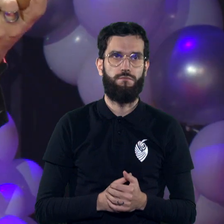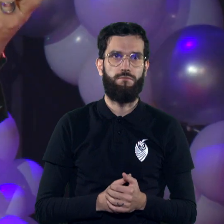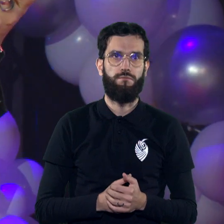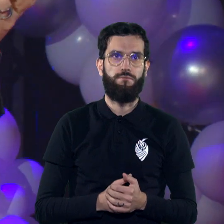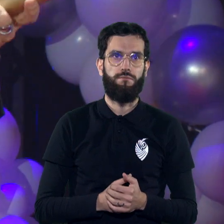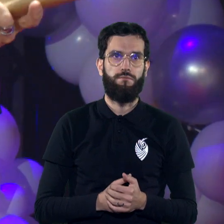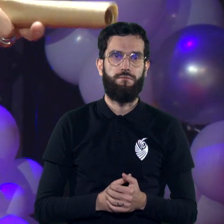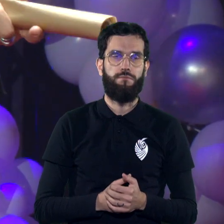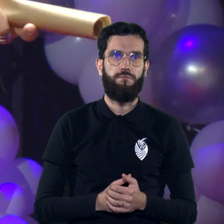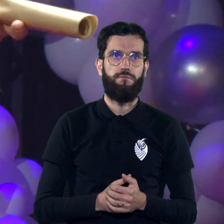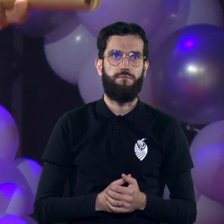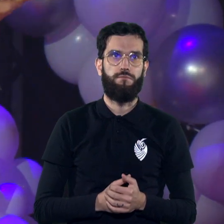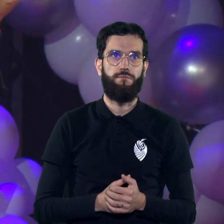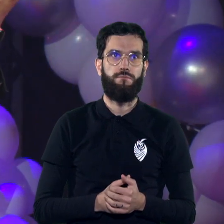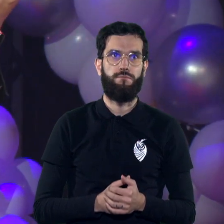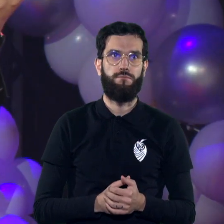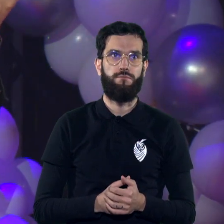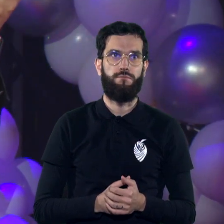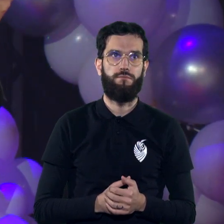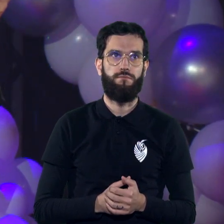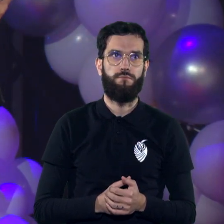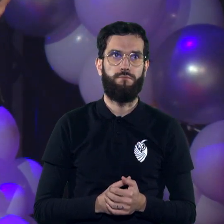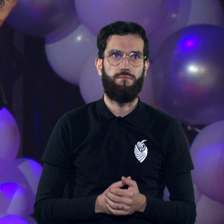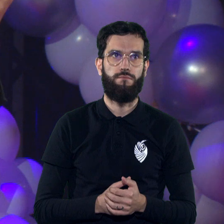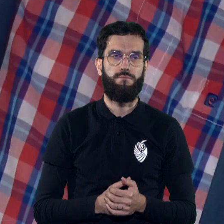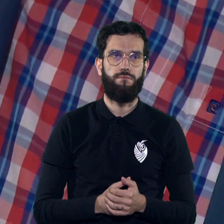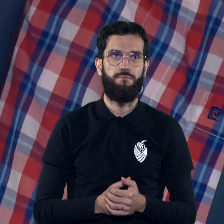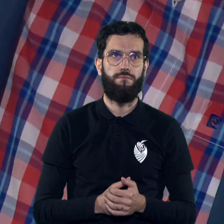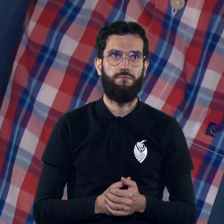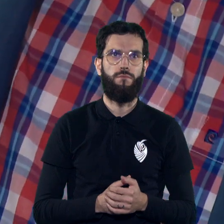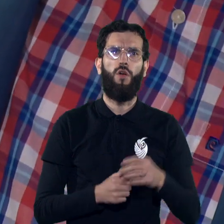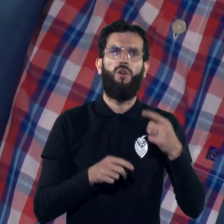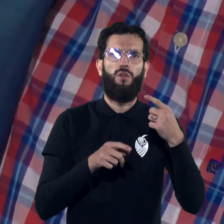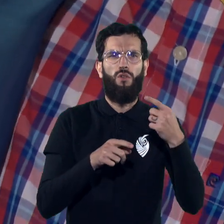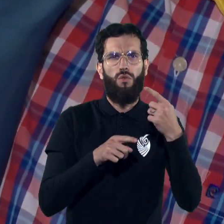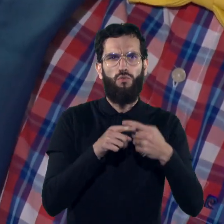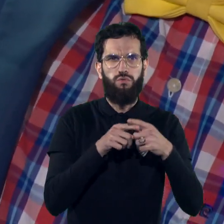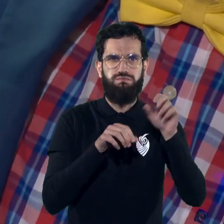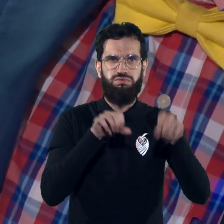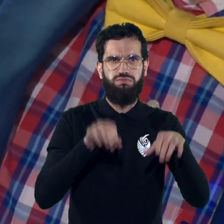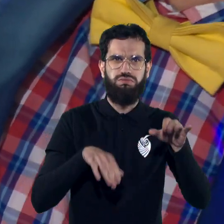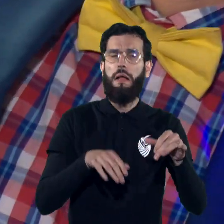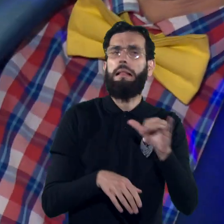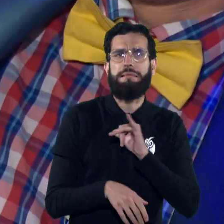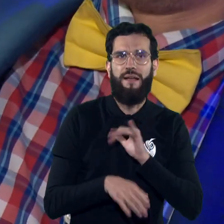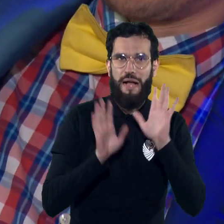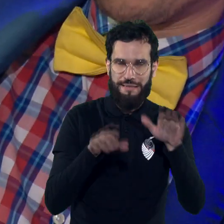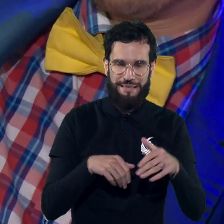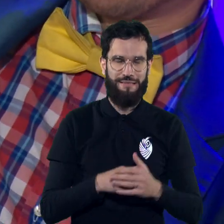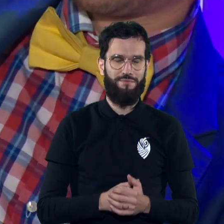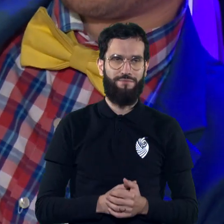Pozri sa, krásne ide, niekedy to trošku padá na zem. Robí to vôbec... neporiadok trošku, ale to vám rodičia, keďže Vianoce a tak prepačia podľa